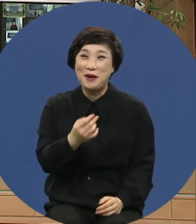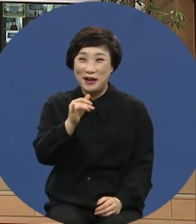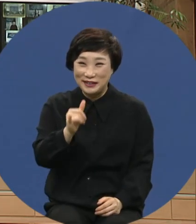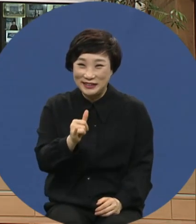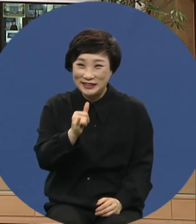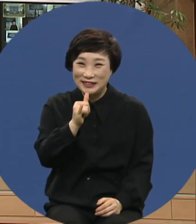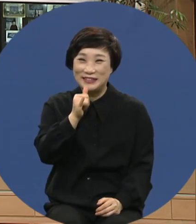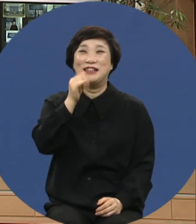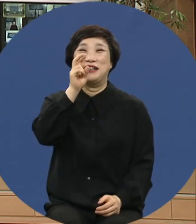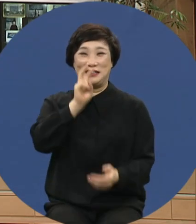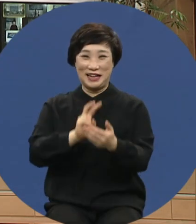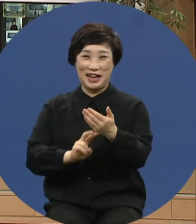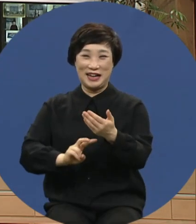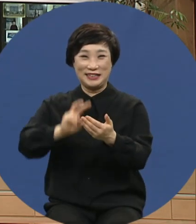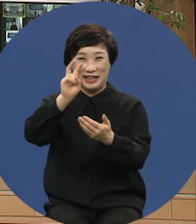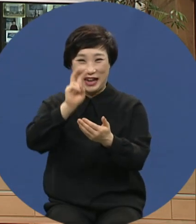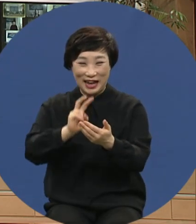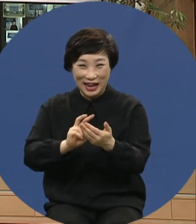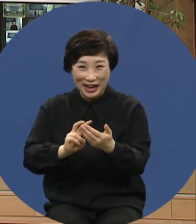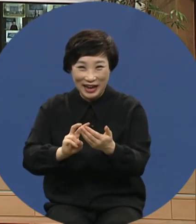있음을